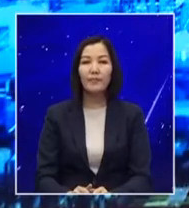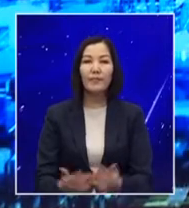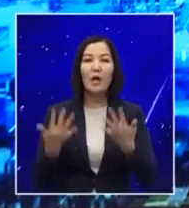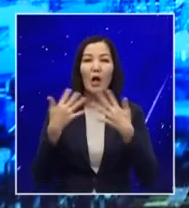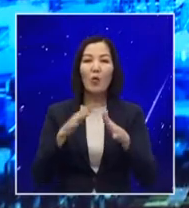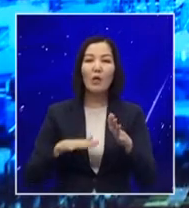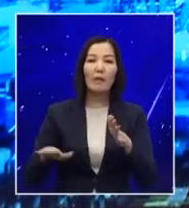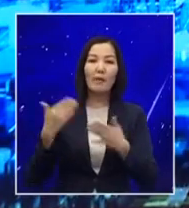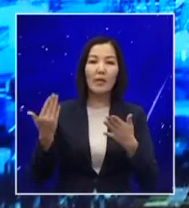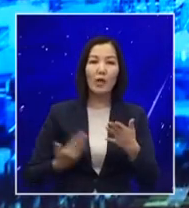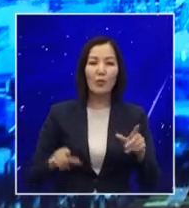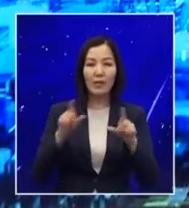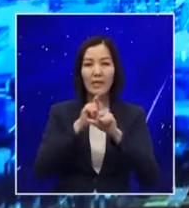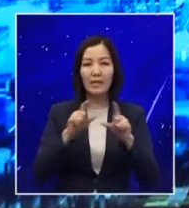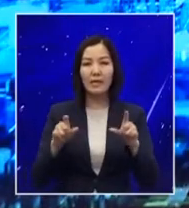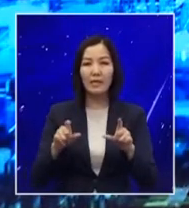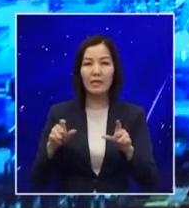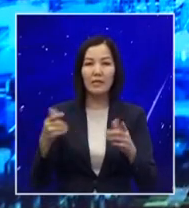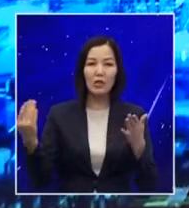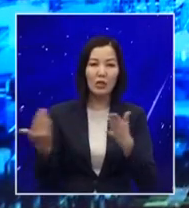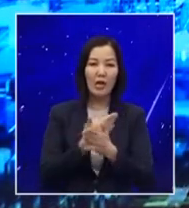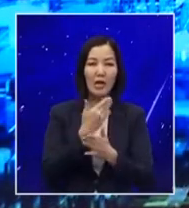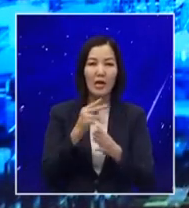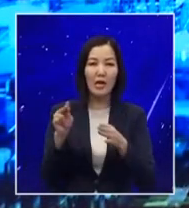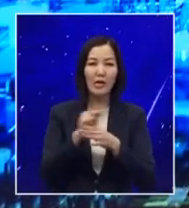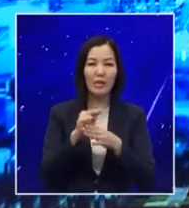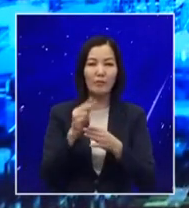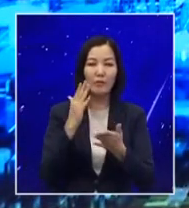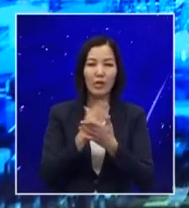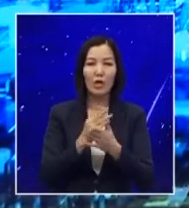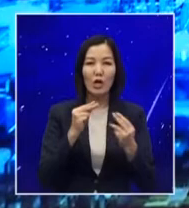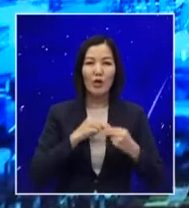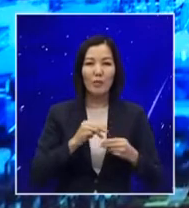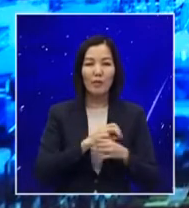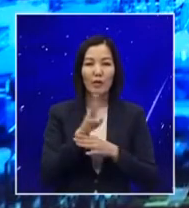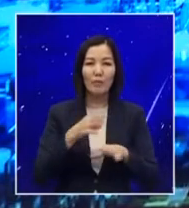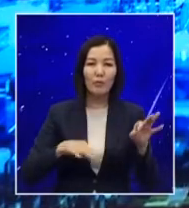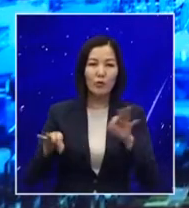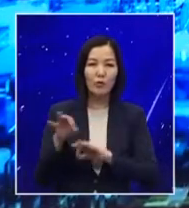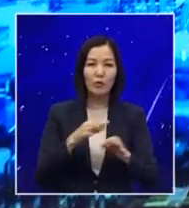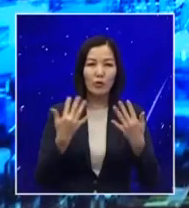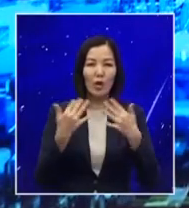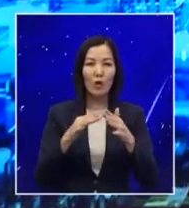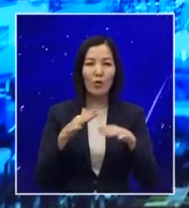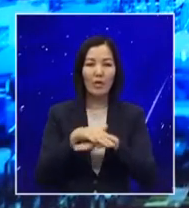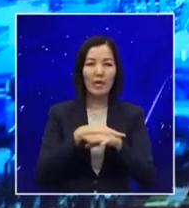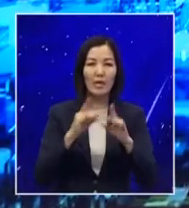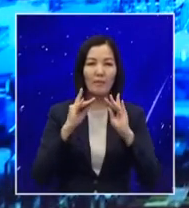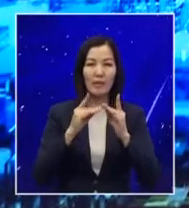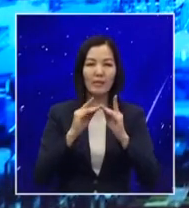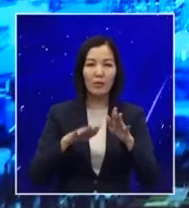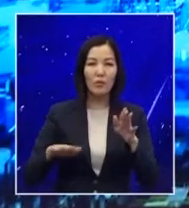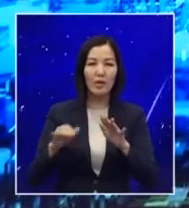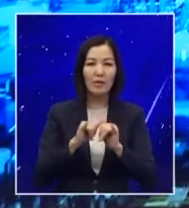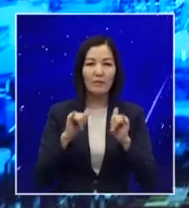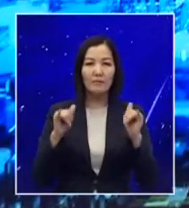Ауыл аймақта әлеуметтік нысандар тегіс жаңарып жатыр. Жұмыспен қамтудың жол картасы, ауыл ел бесігі, өңірлерді дамыту